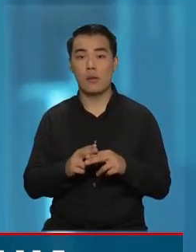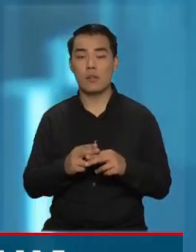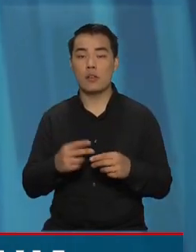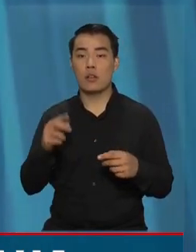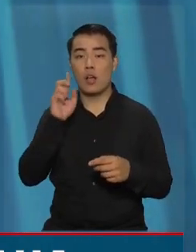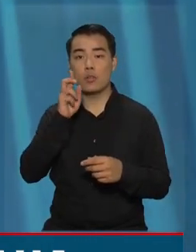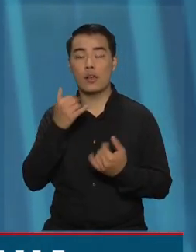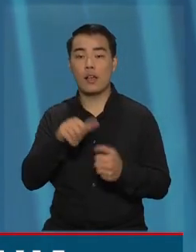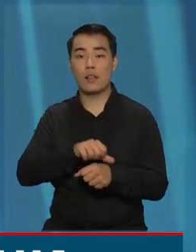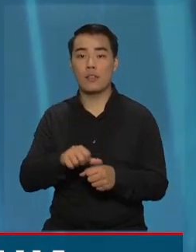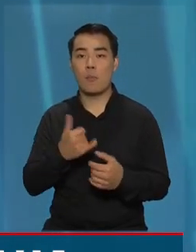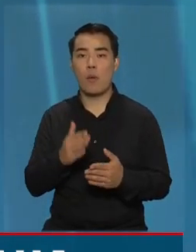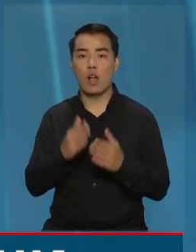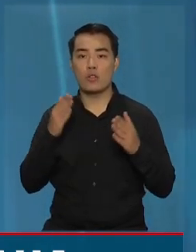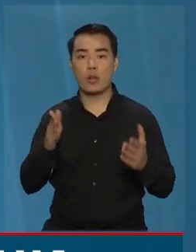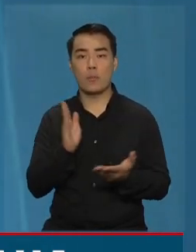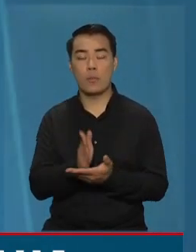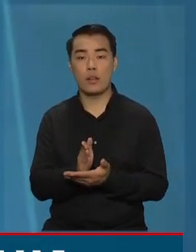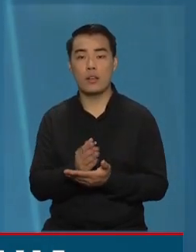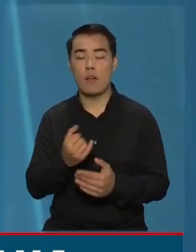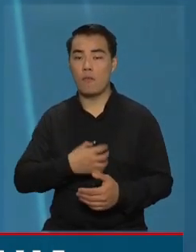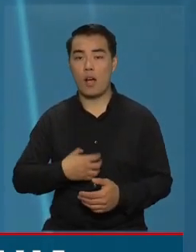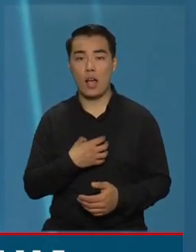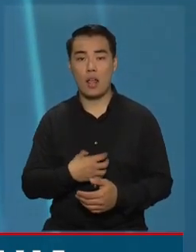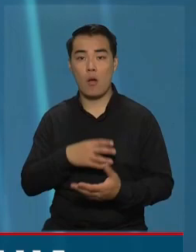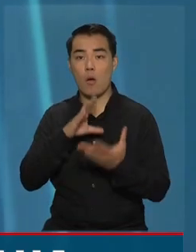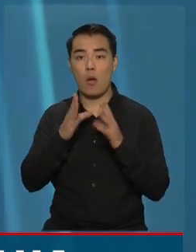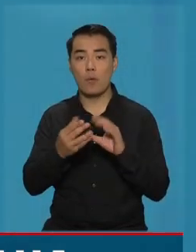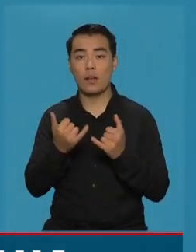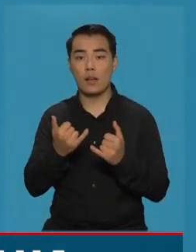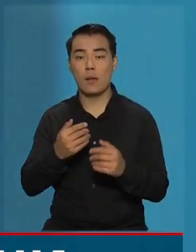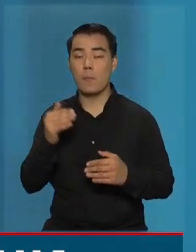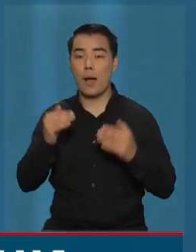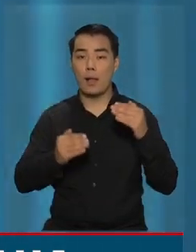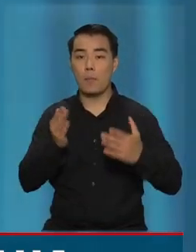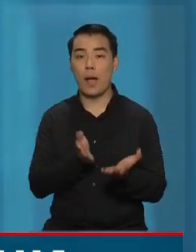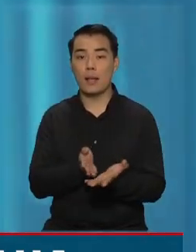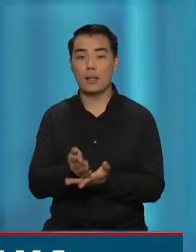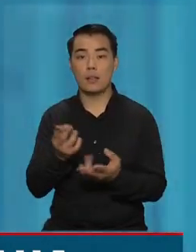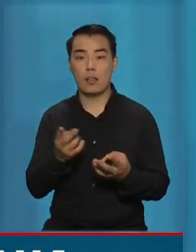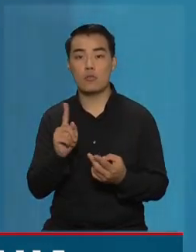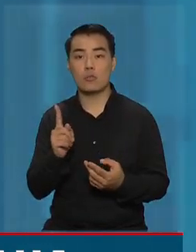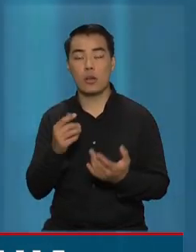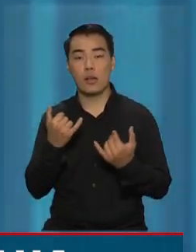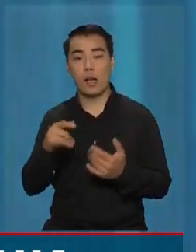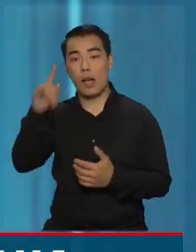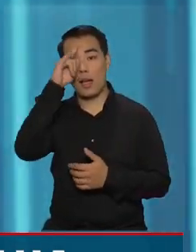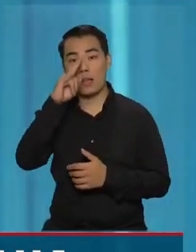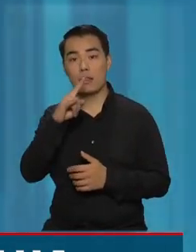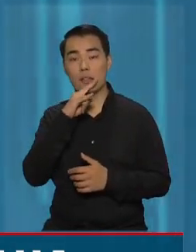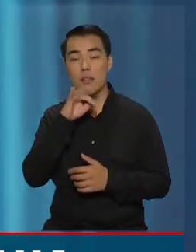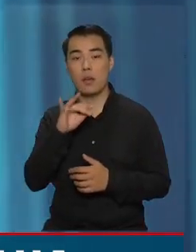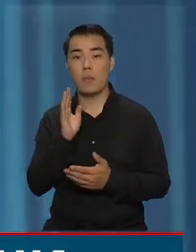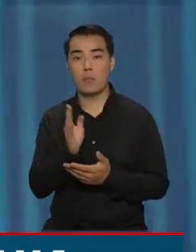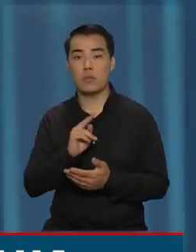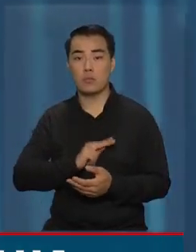стран-партнеров, больших сверхдержав. И очень важно соблюдать сбалансированную политику. Что у Казахстану и